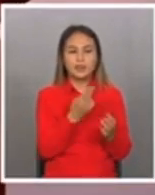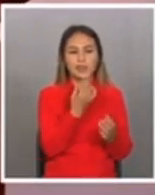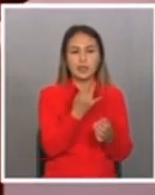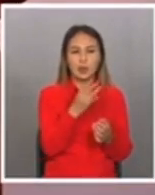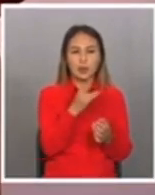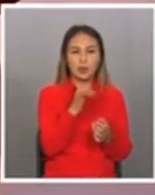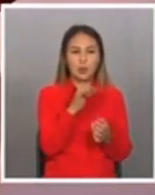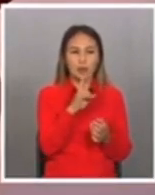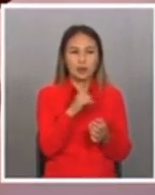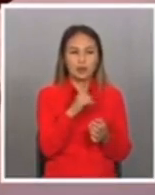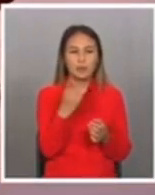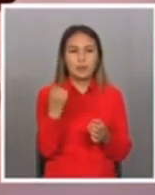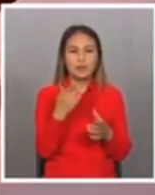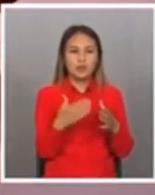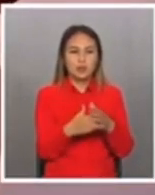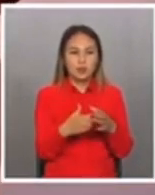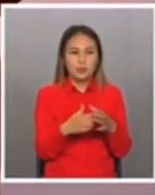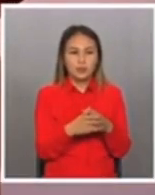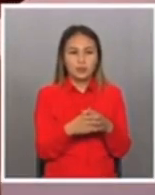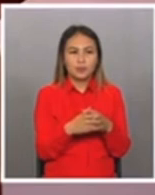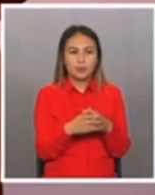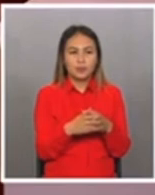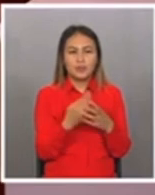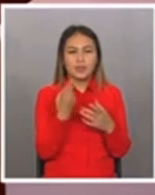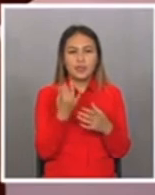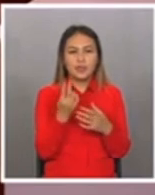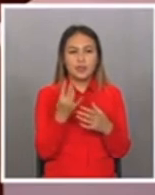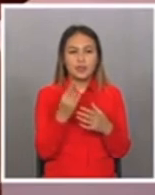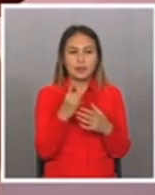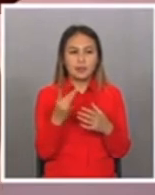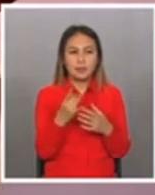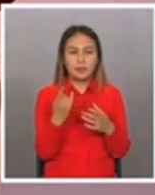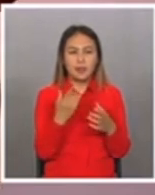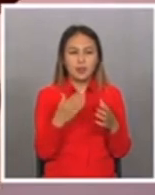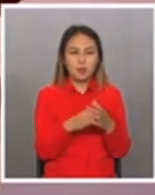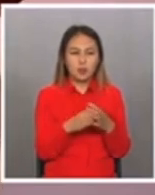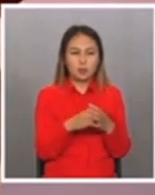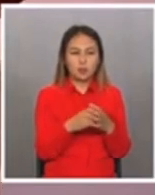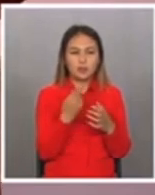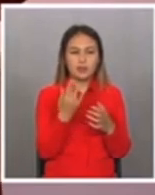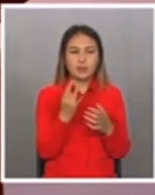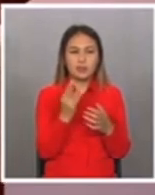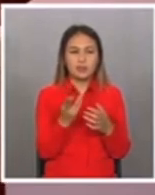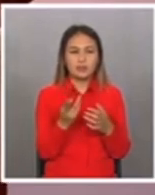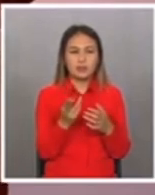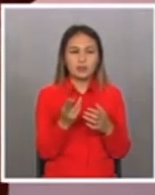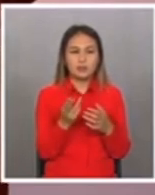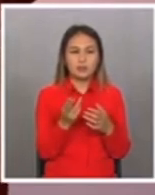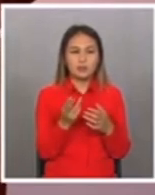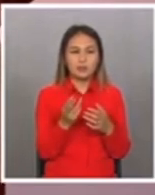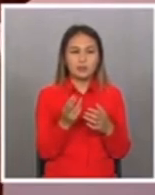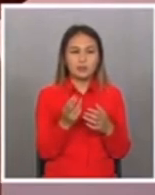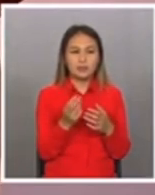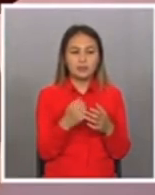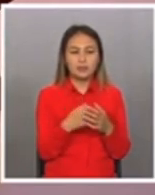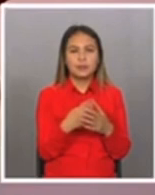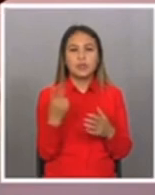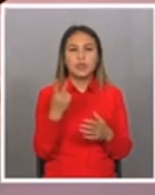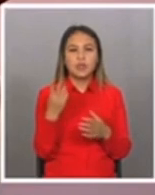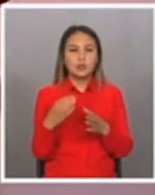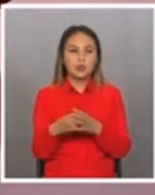Циркуль бірінші топ. Цилиндр бірінші топ. Цирк екінші